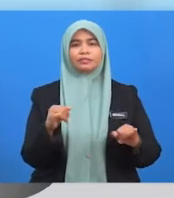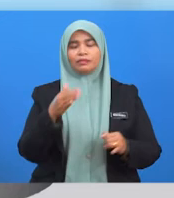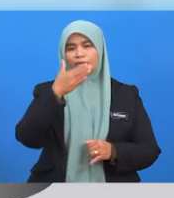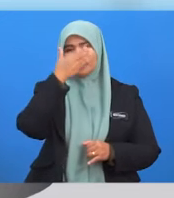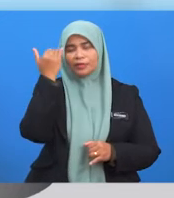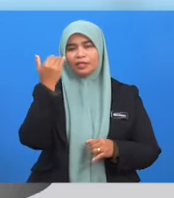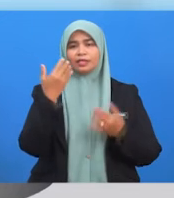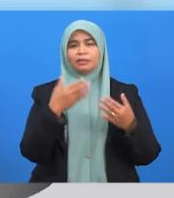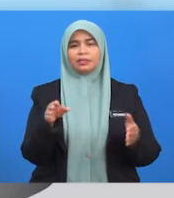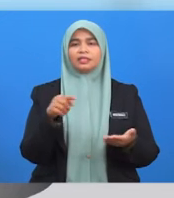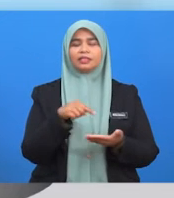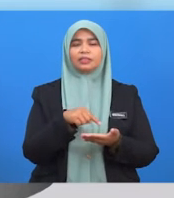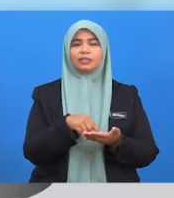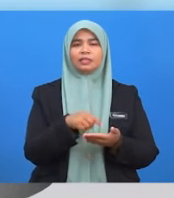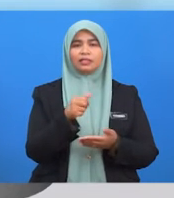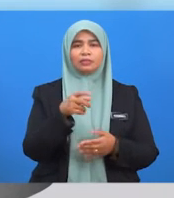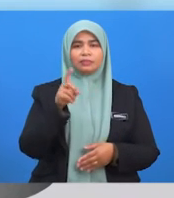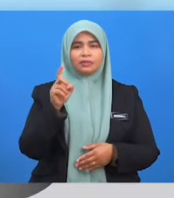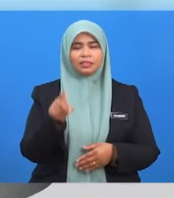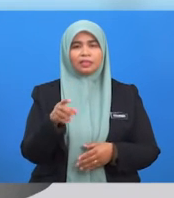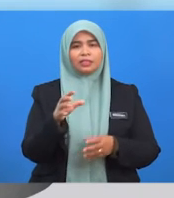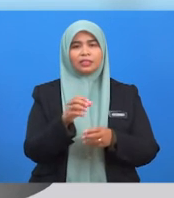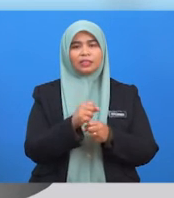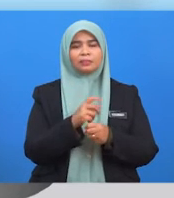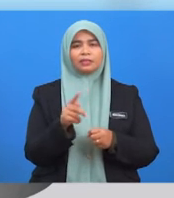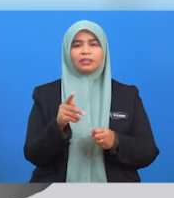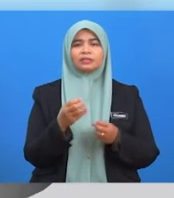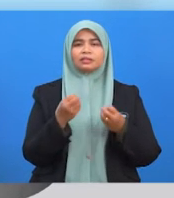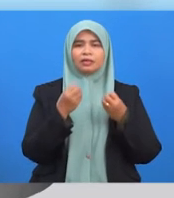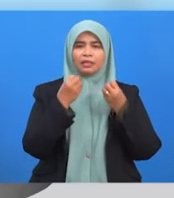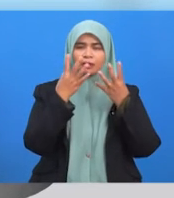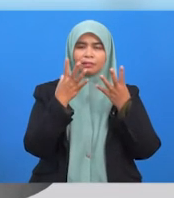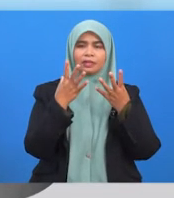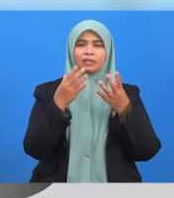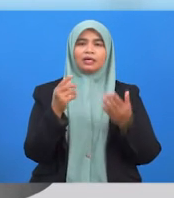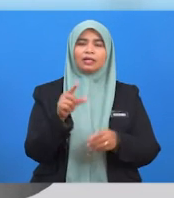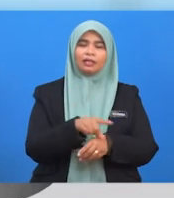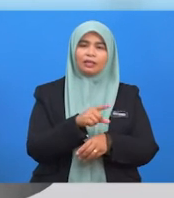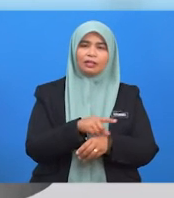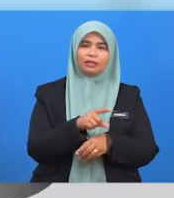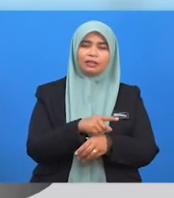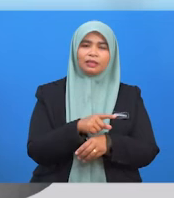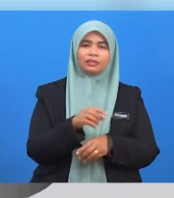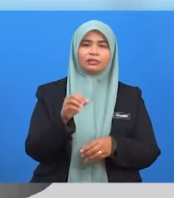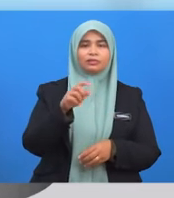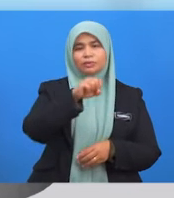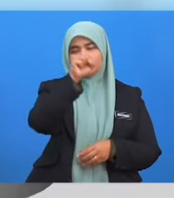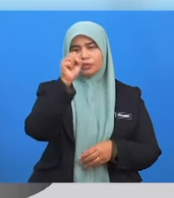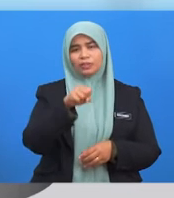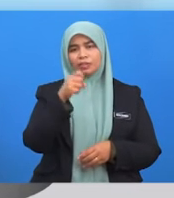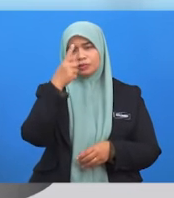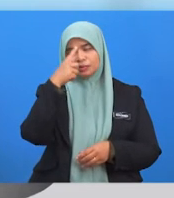lupa selepas ini kamu harus dapatkan sebanyak mungkin latihan-latihan